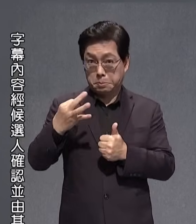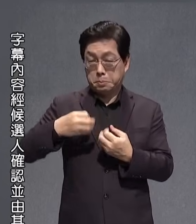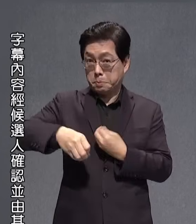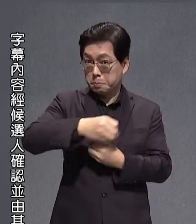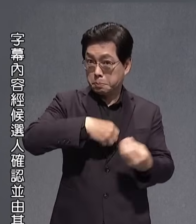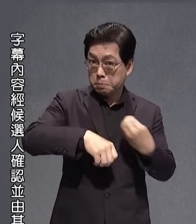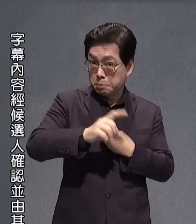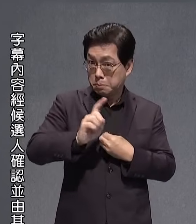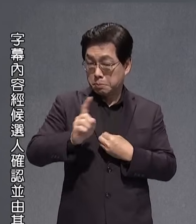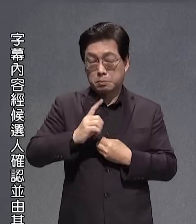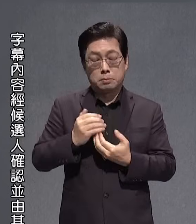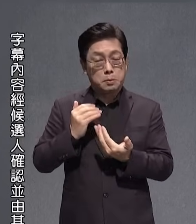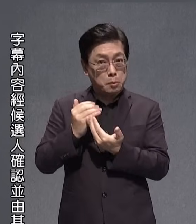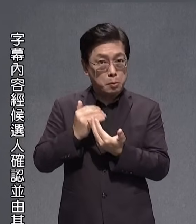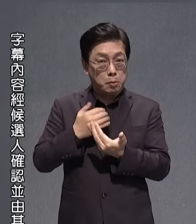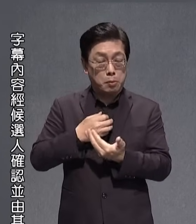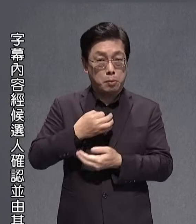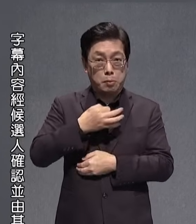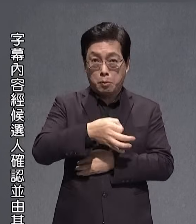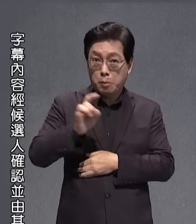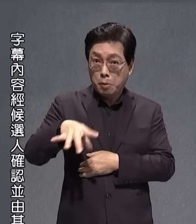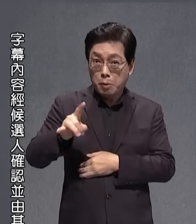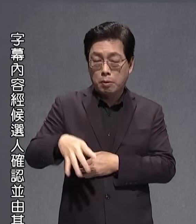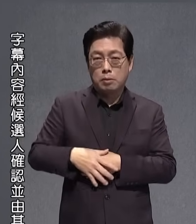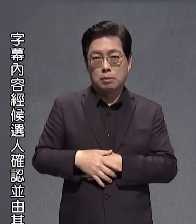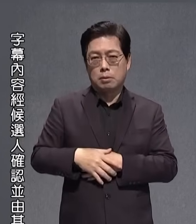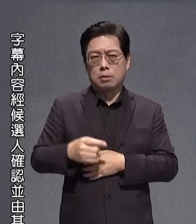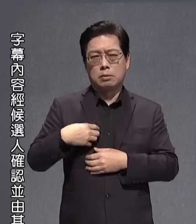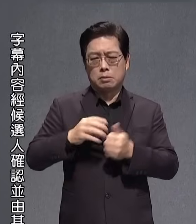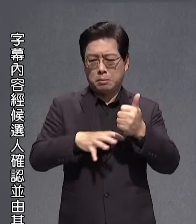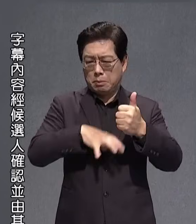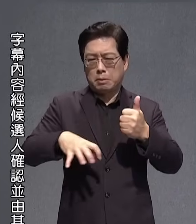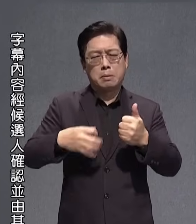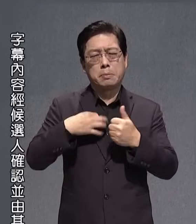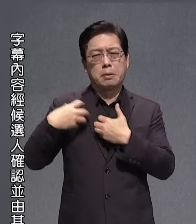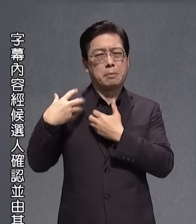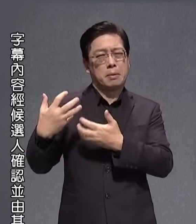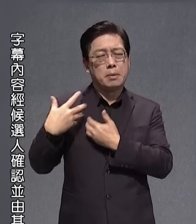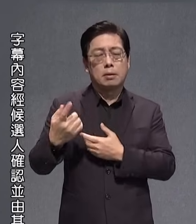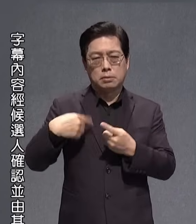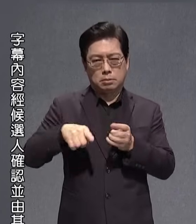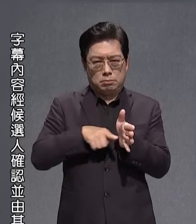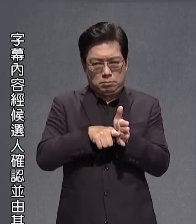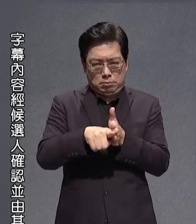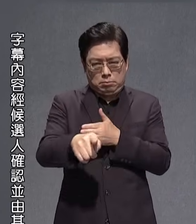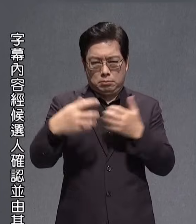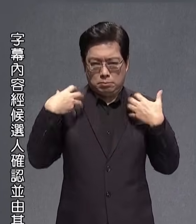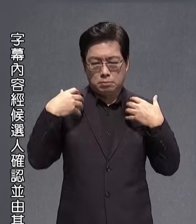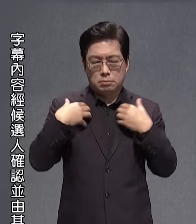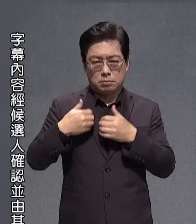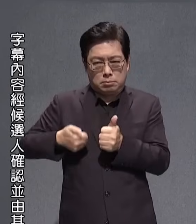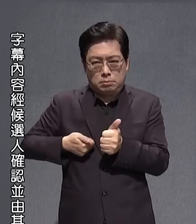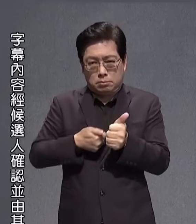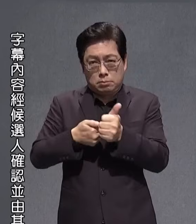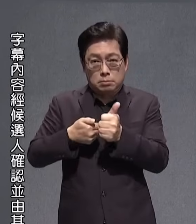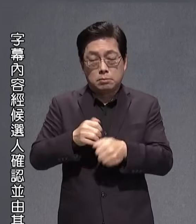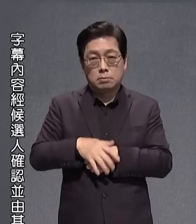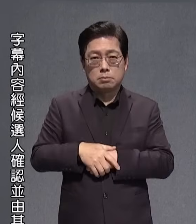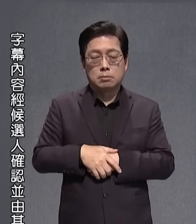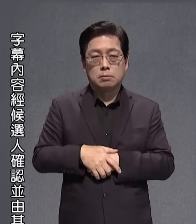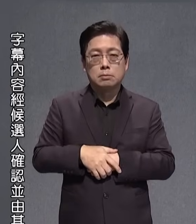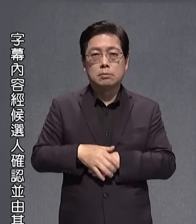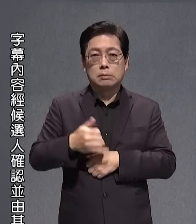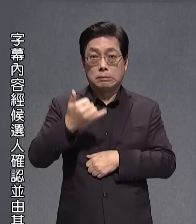会对啊，控制好些，不会卖来贪来贪去，要有专责，而且紧盯，让整